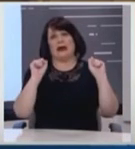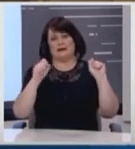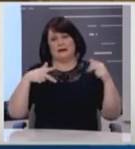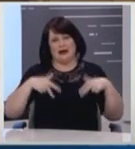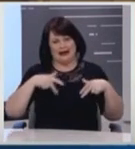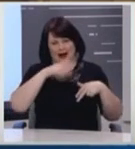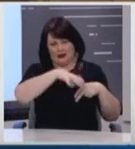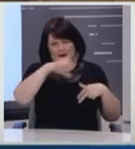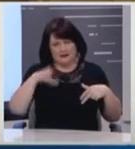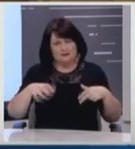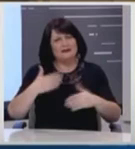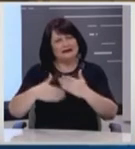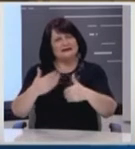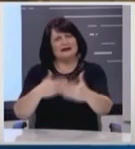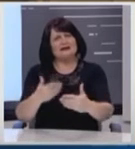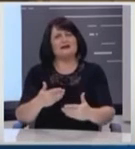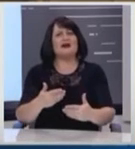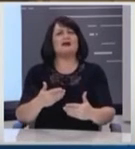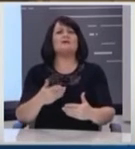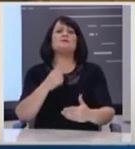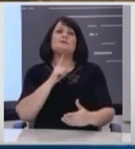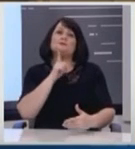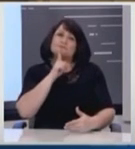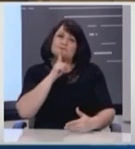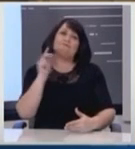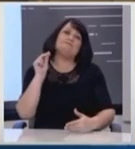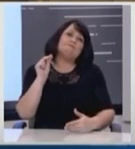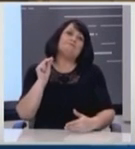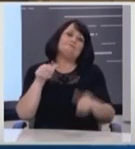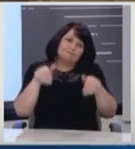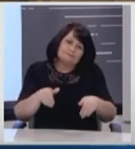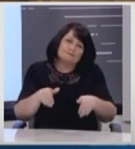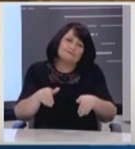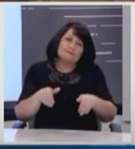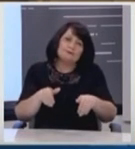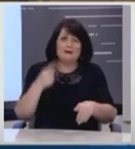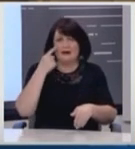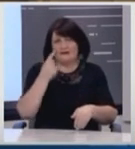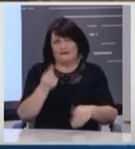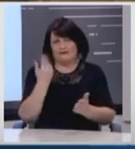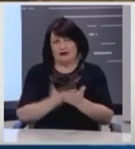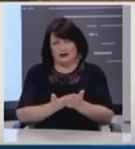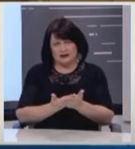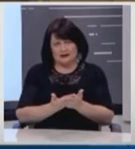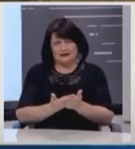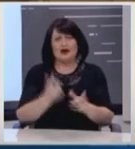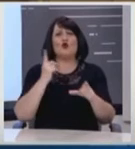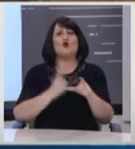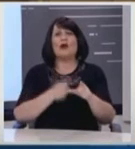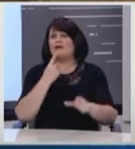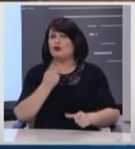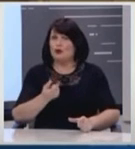οποία βεβαίως στην πορεία δεσμεύτηκαν και αυτά για τα καλά. Αποδεικνύεται και έτσι αυτό που λέει το